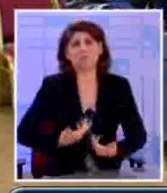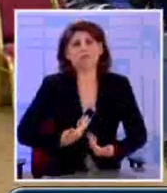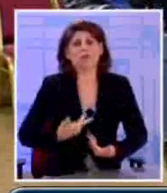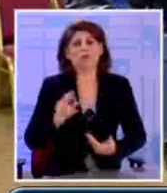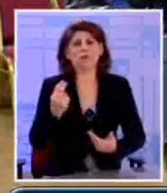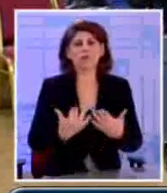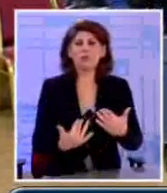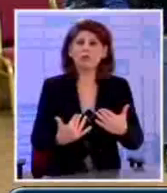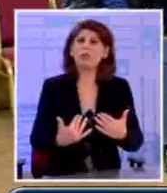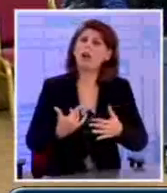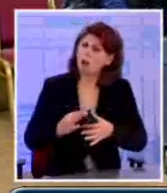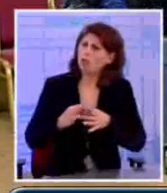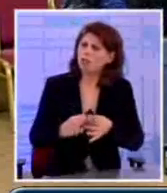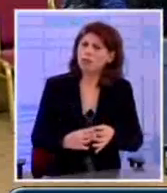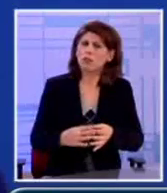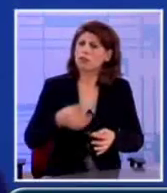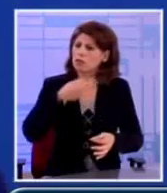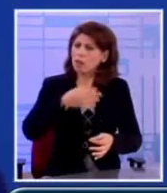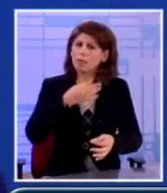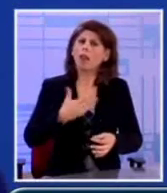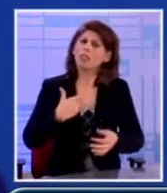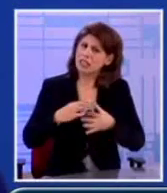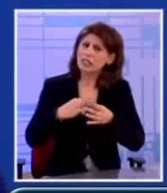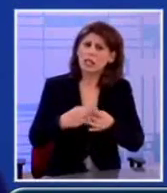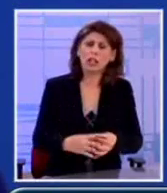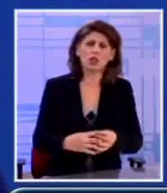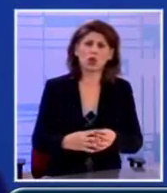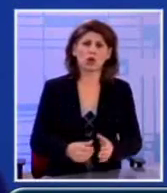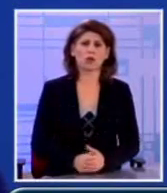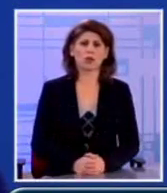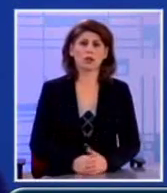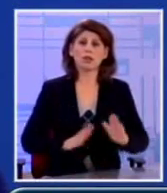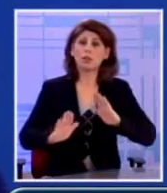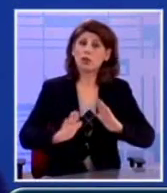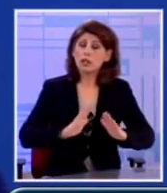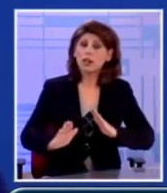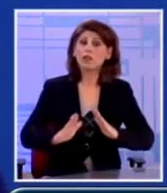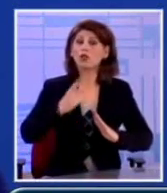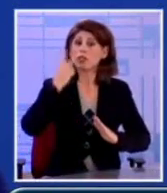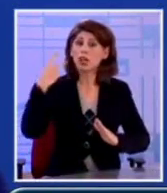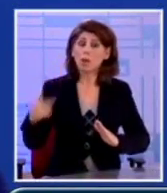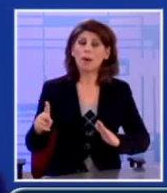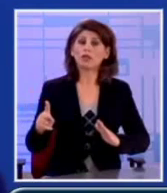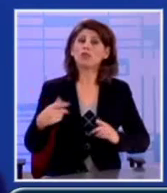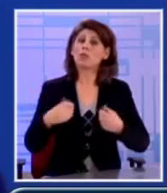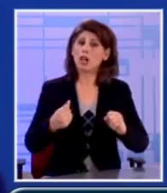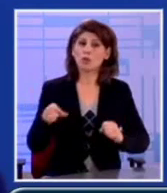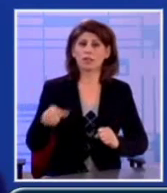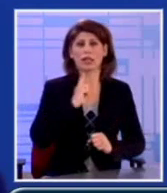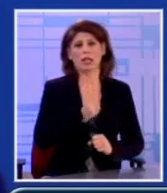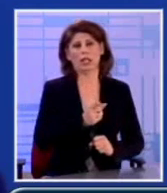Θα συνεχίσω να τους δίνω το λόγο. Θα συνεχίσω να προστατεύω το δικαίωμά τους να ασκούν αυτή την